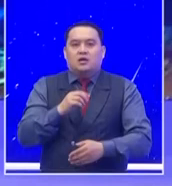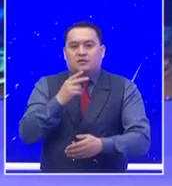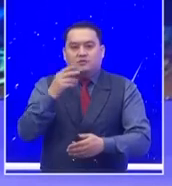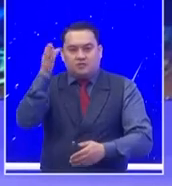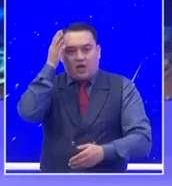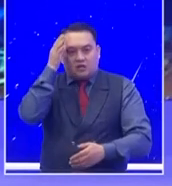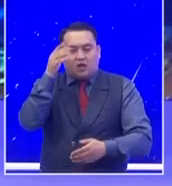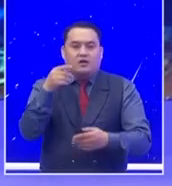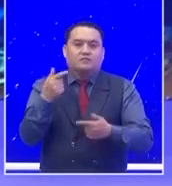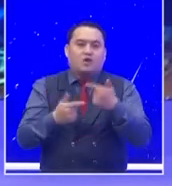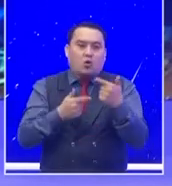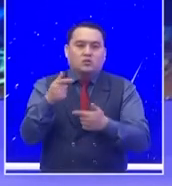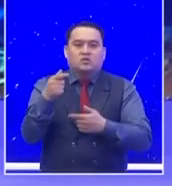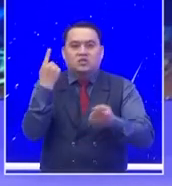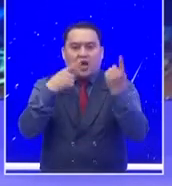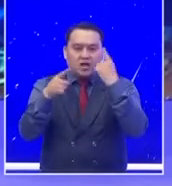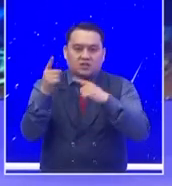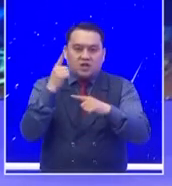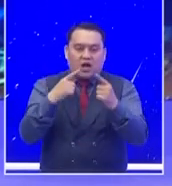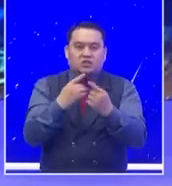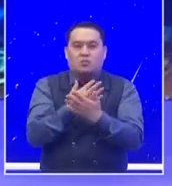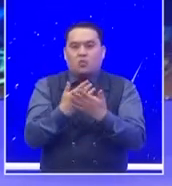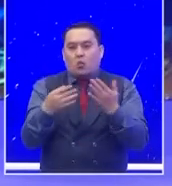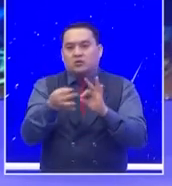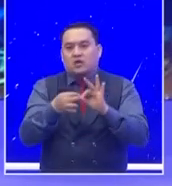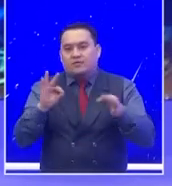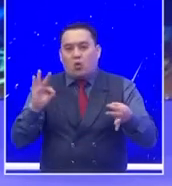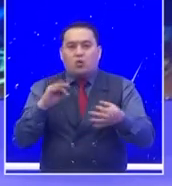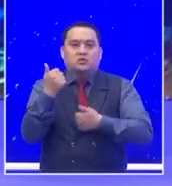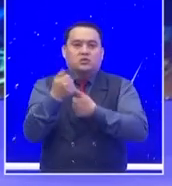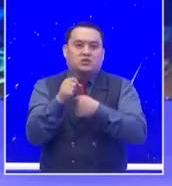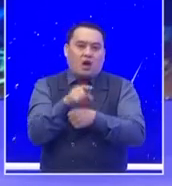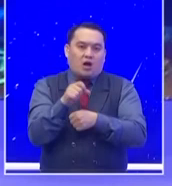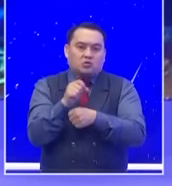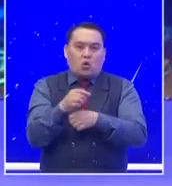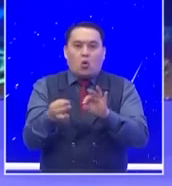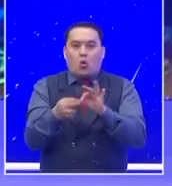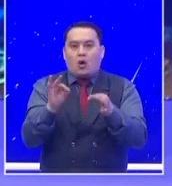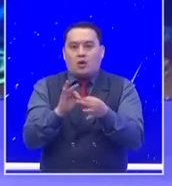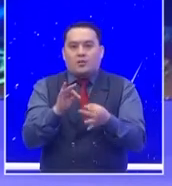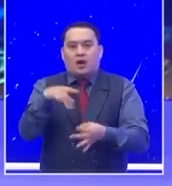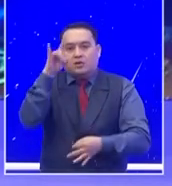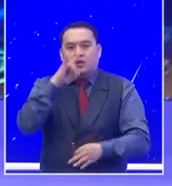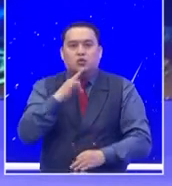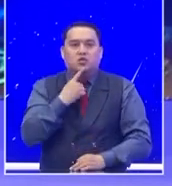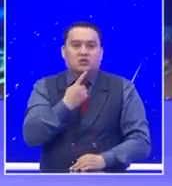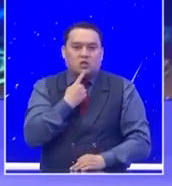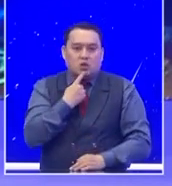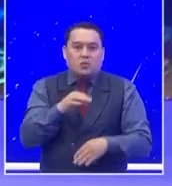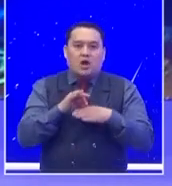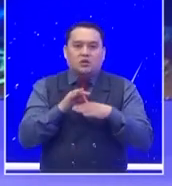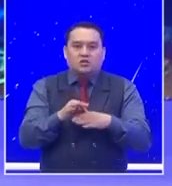знание пословиц сказок и поговорок и полный список конкурсных заданий для участников областной олимпиады по казахскому языку